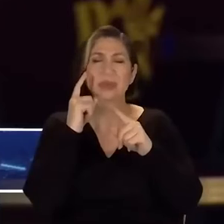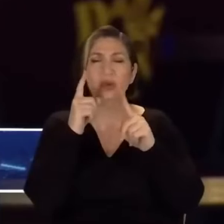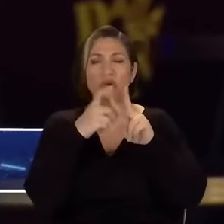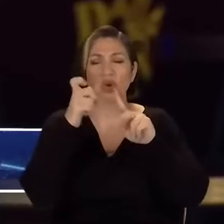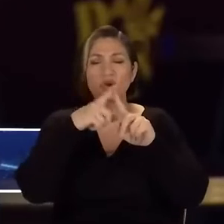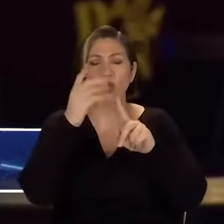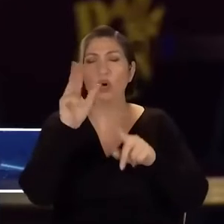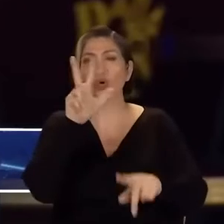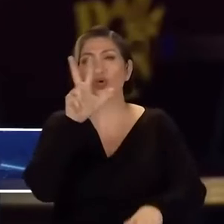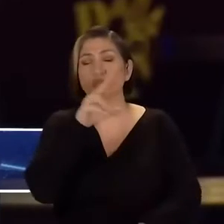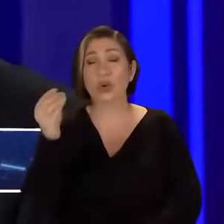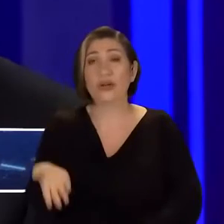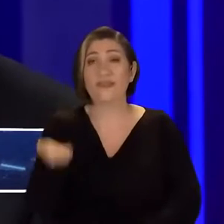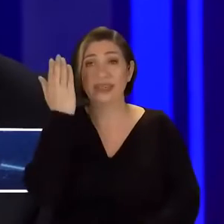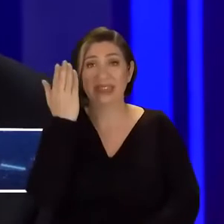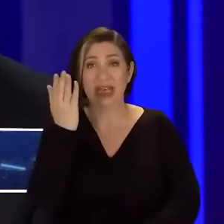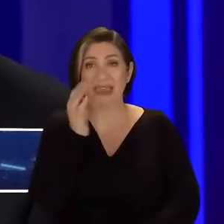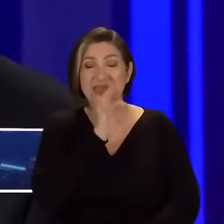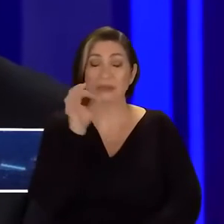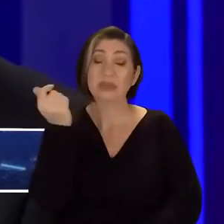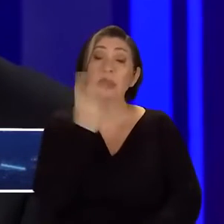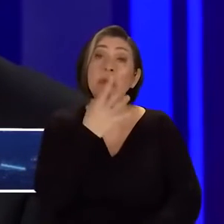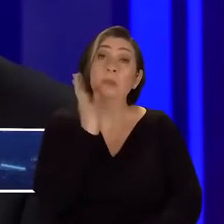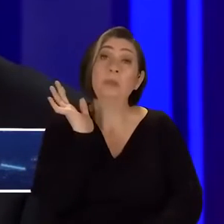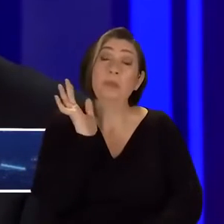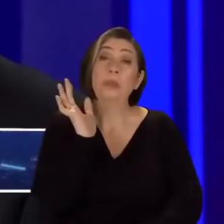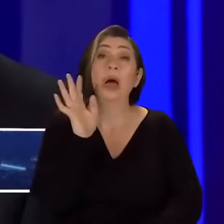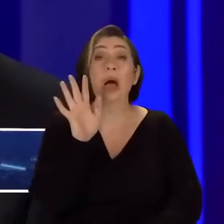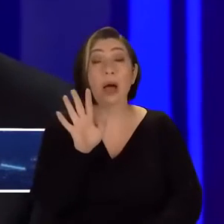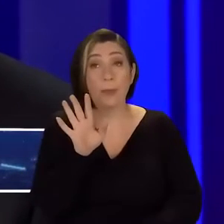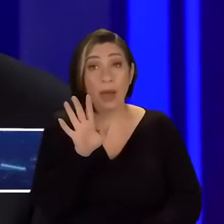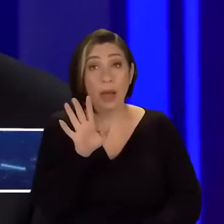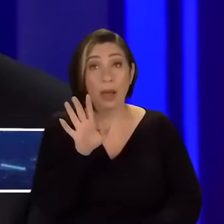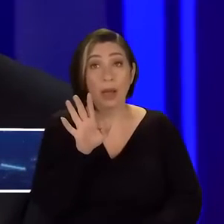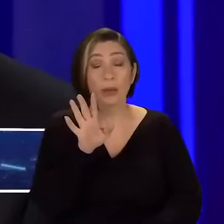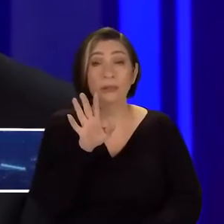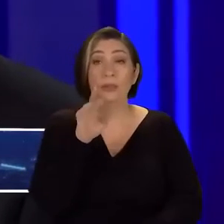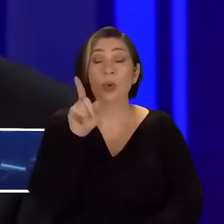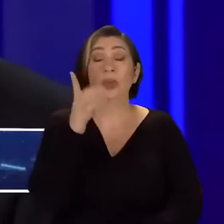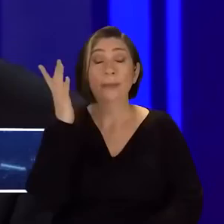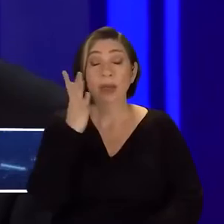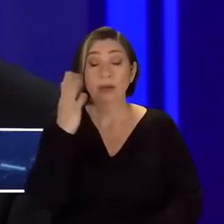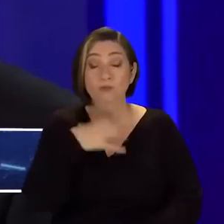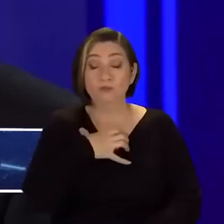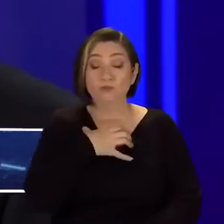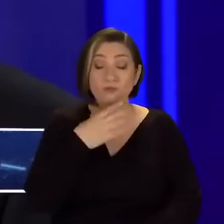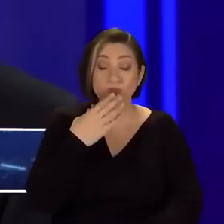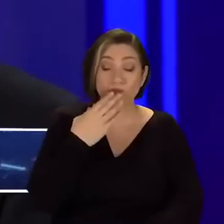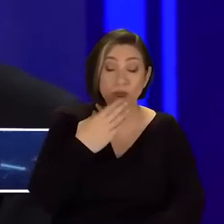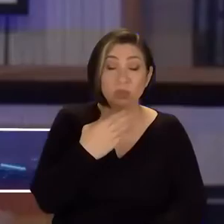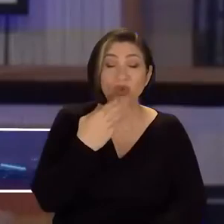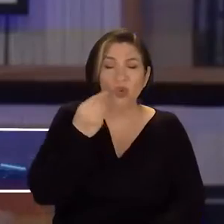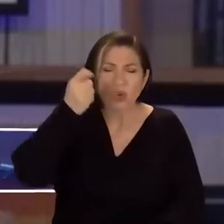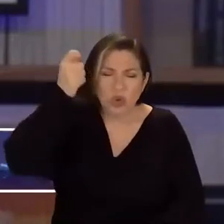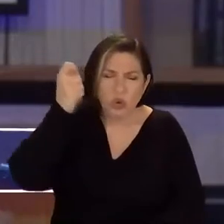olarak 30 milyondan falan fazla, tam sayıyı bilemeyiz. Ama onlar bile ikna olurken çok zor ikna edildiler.